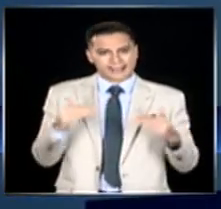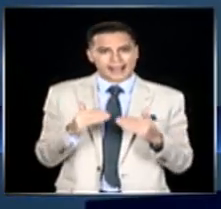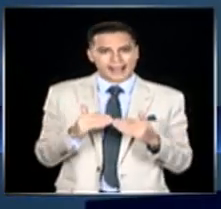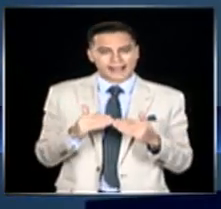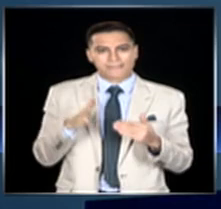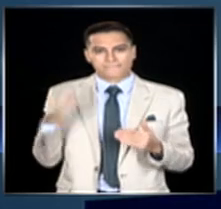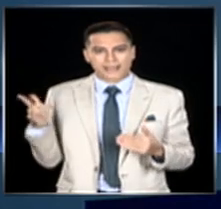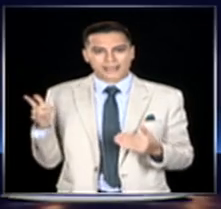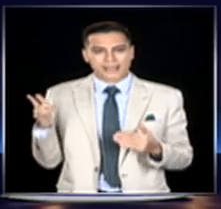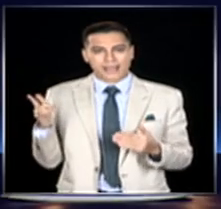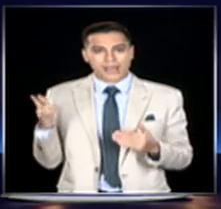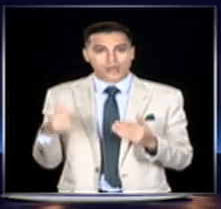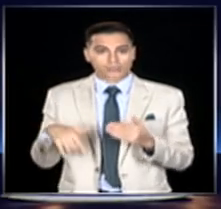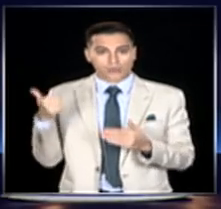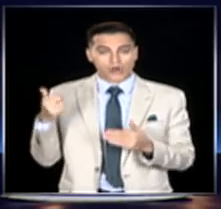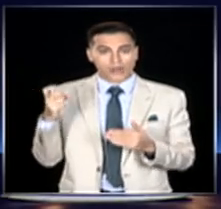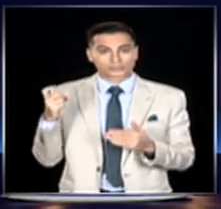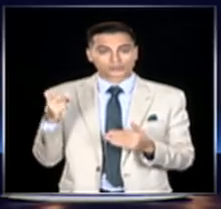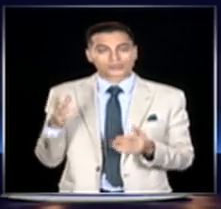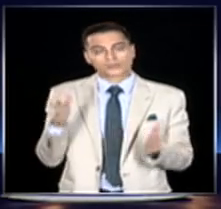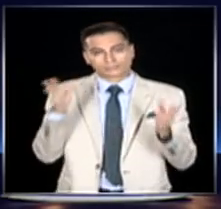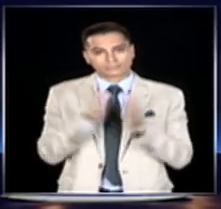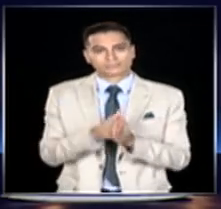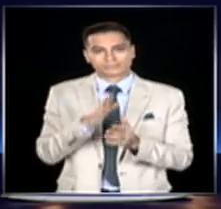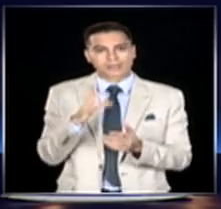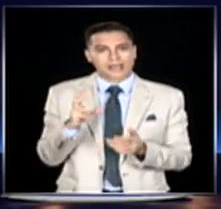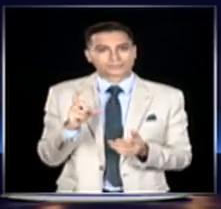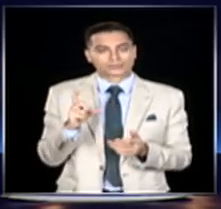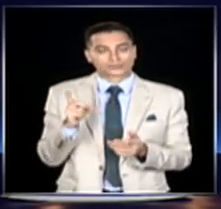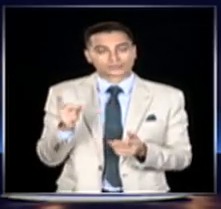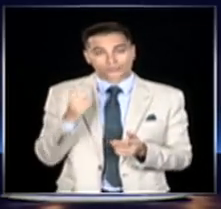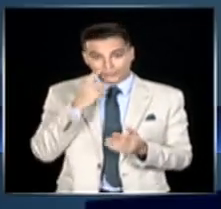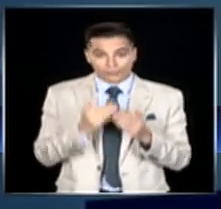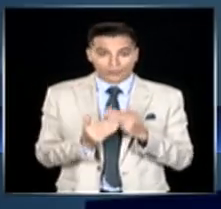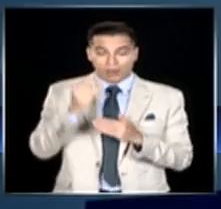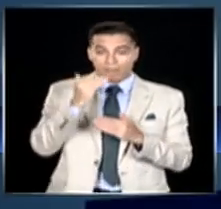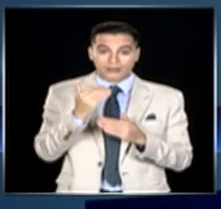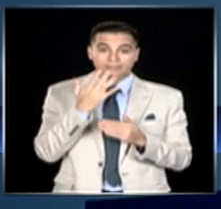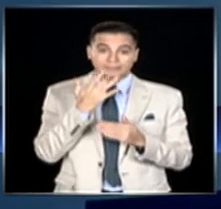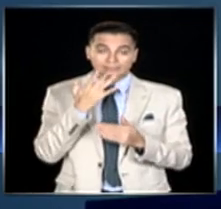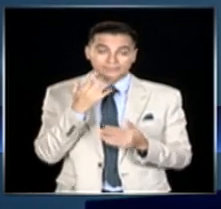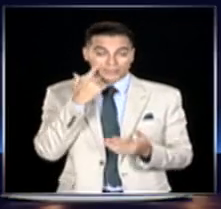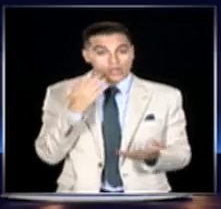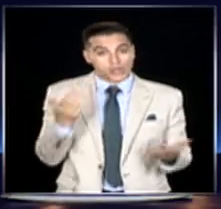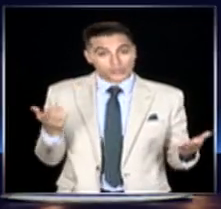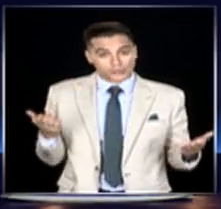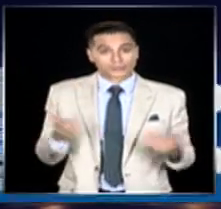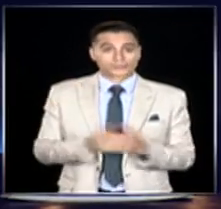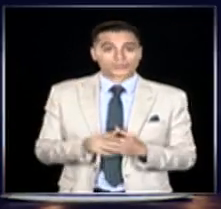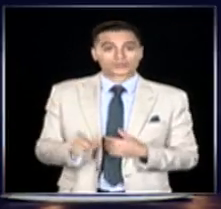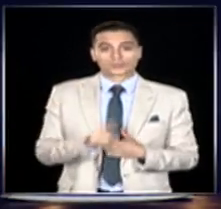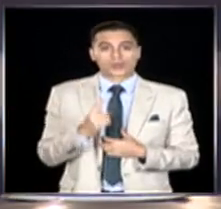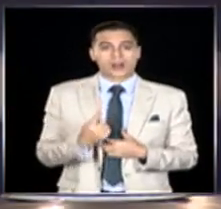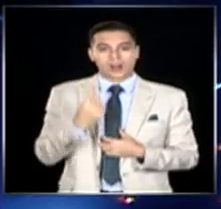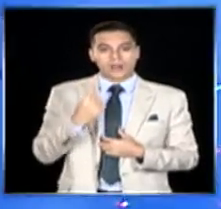125 125 حافظتوا على التقدم. وأمل الصعود لدور الثمانية. السؤال